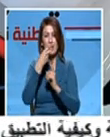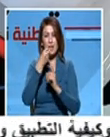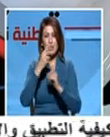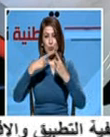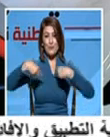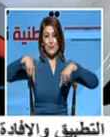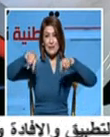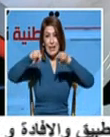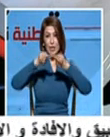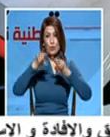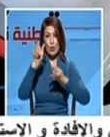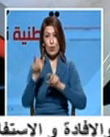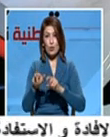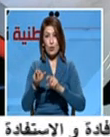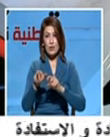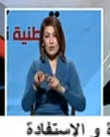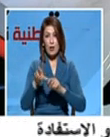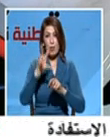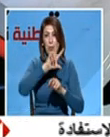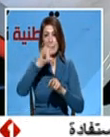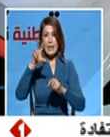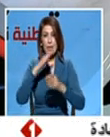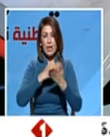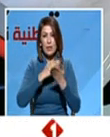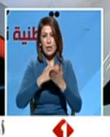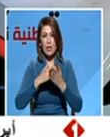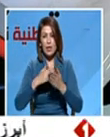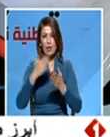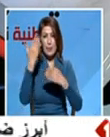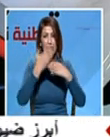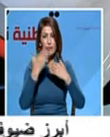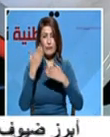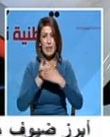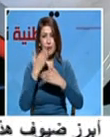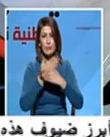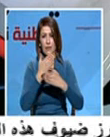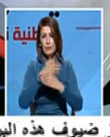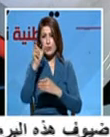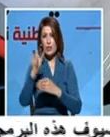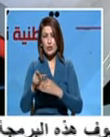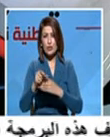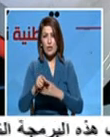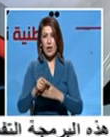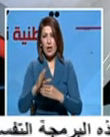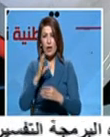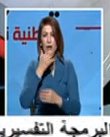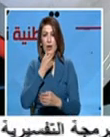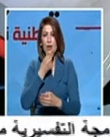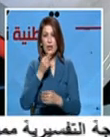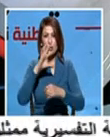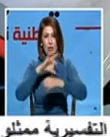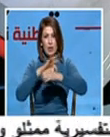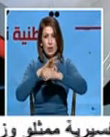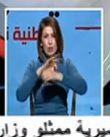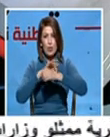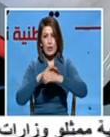انعقاد متواصل تامن في 300 ملف يوميا نتاع ادويه خصوصيه نتاع شيميو نتاع ليزيموفيل هذوما لي